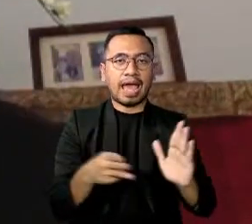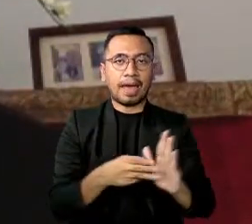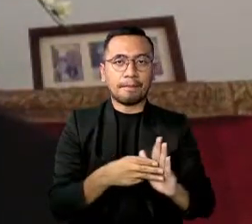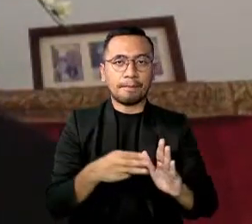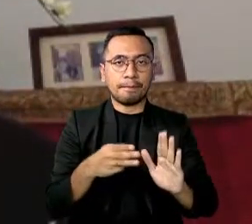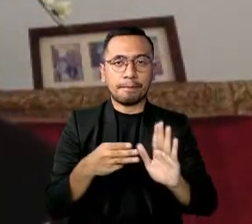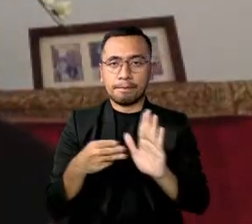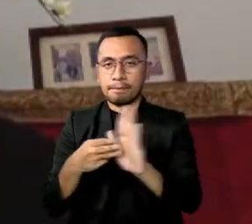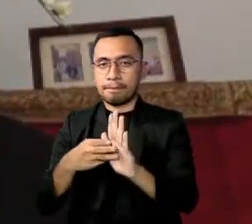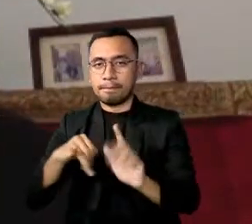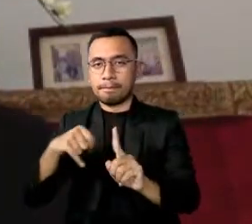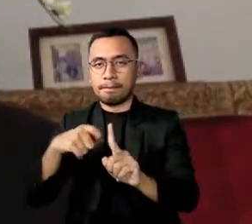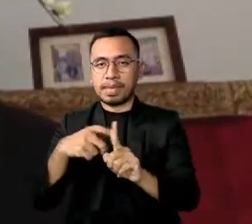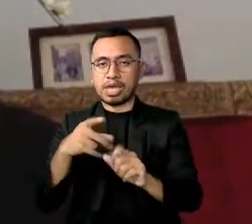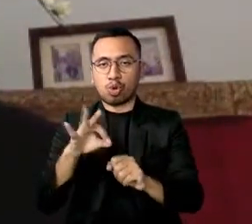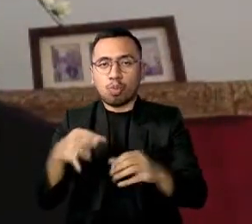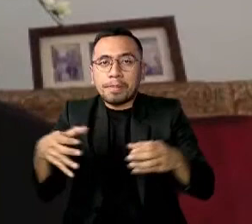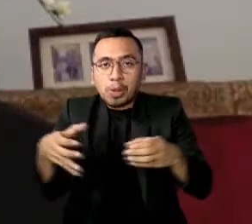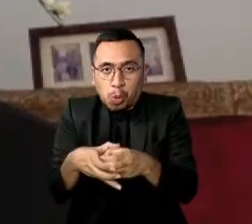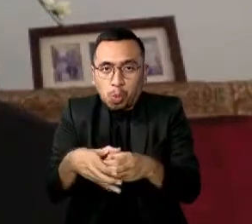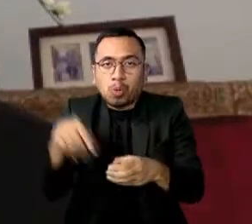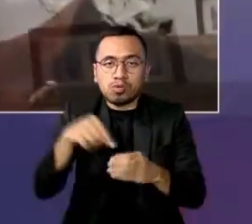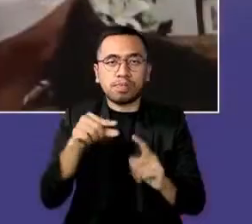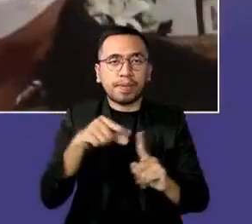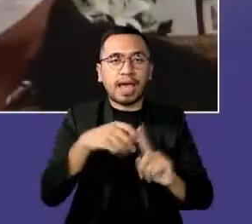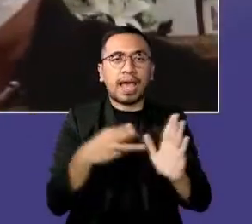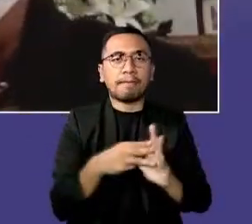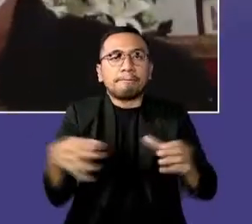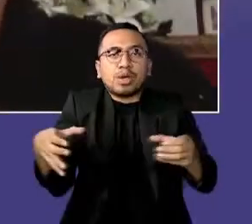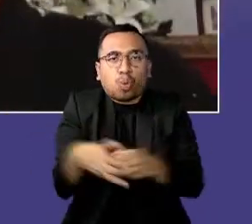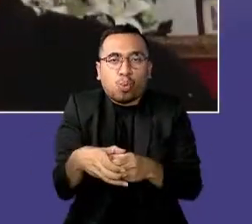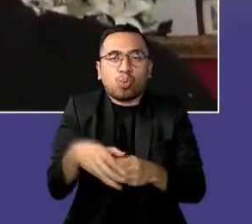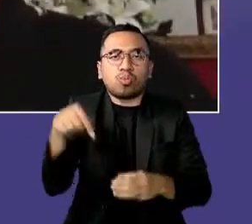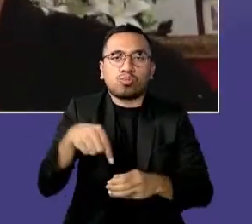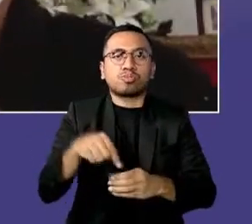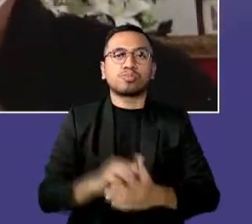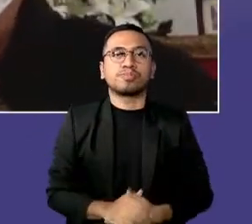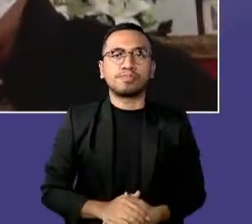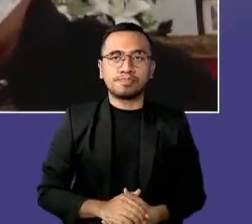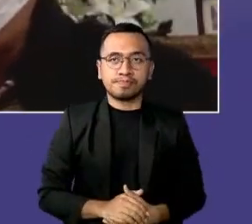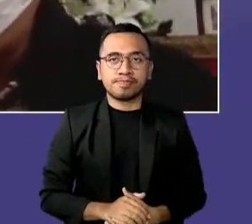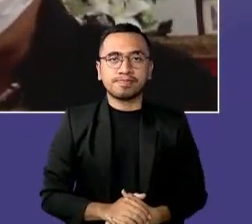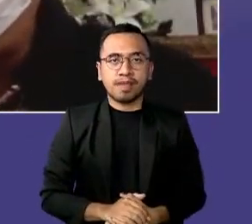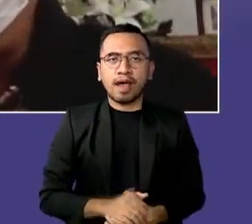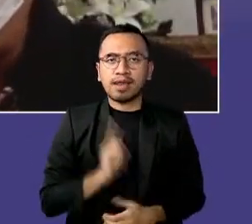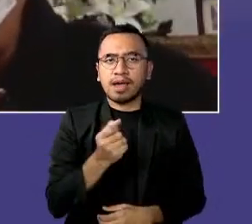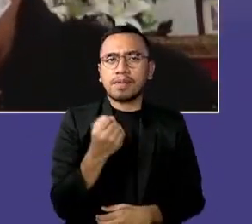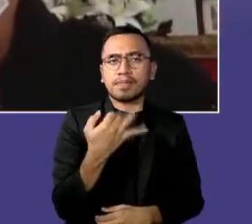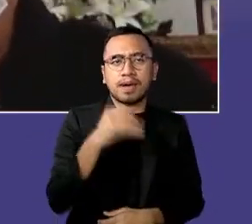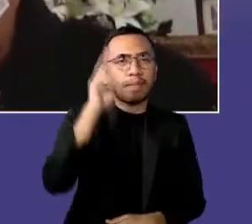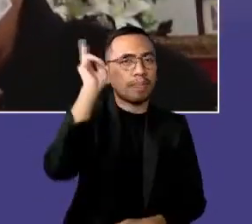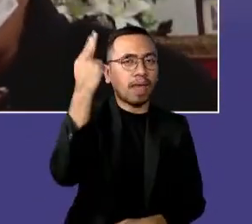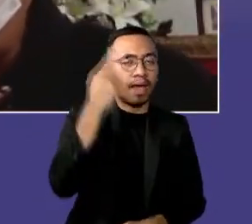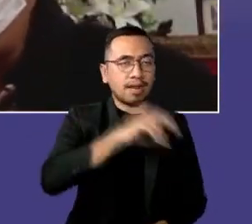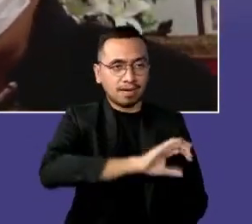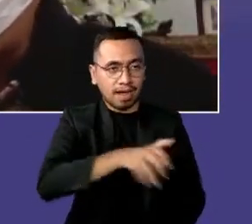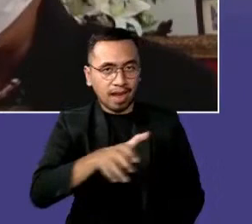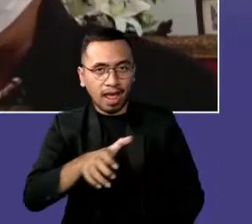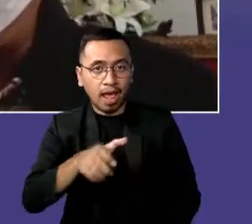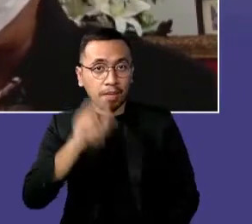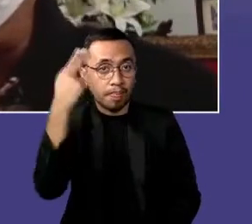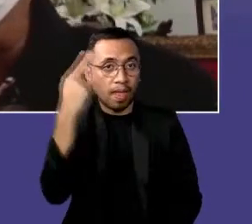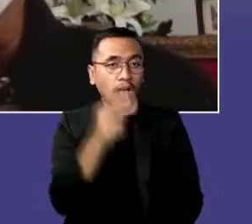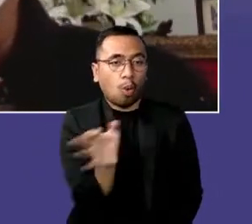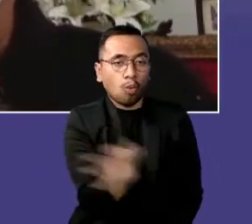mikro judulnya baik oleh sini beberapa pemerintah daerah atau kota ini menerapkan kebijakan yang berbeda-beda ya